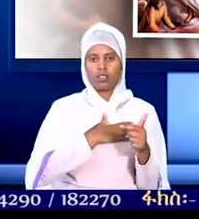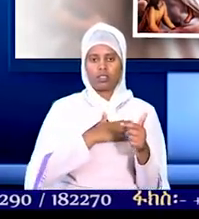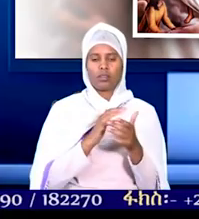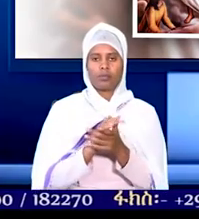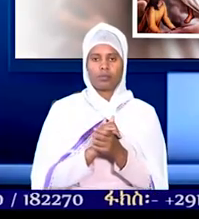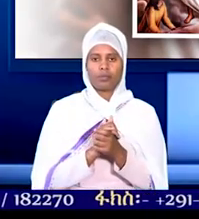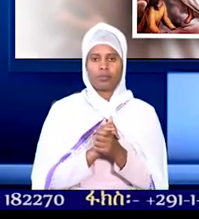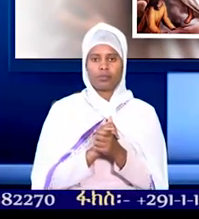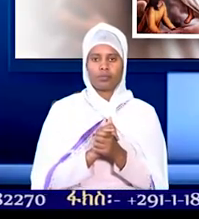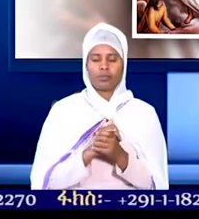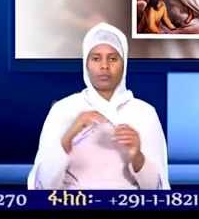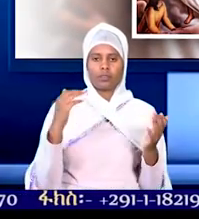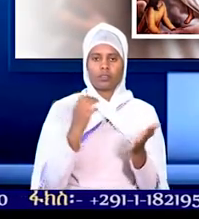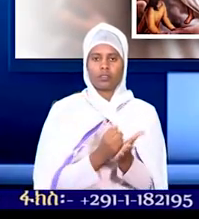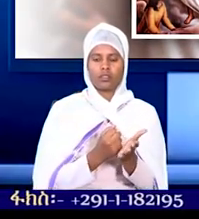ንዲያብሎስ ነቲ ፀላኢና